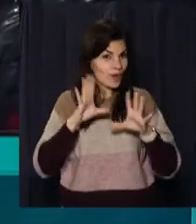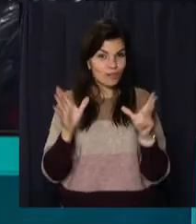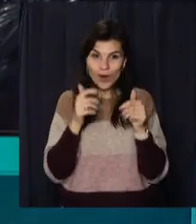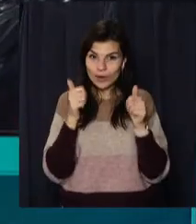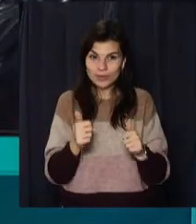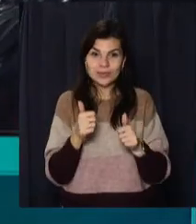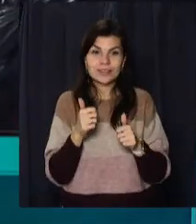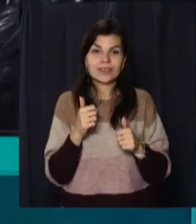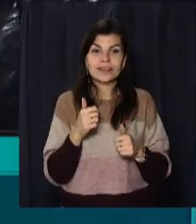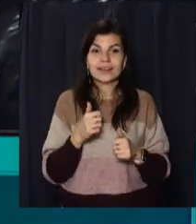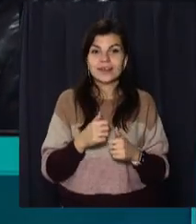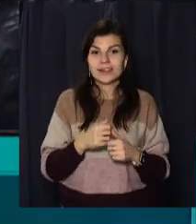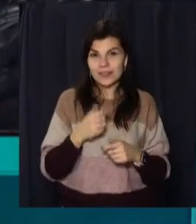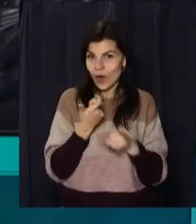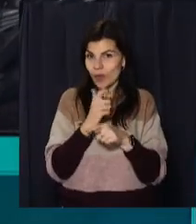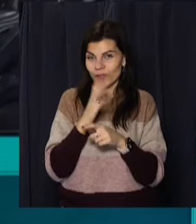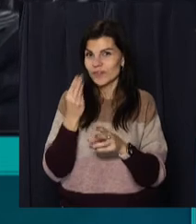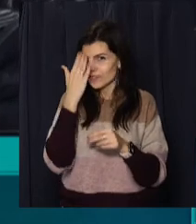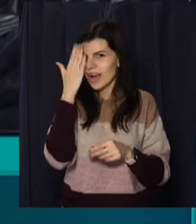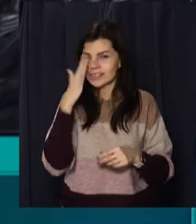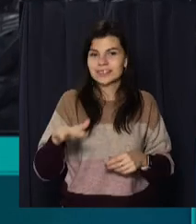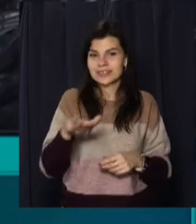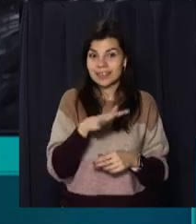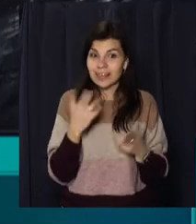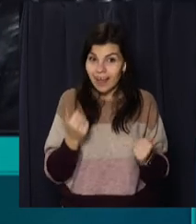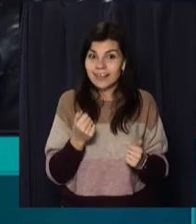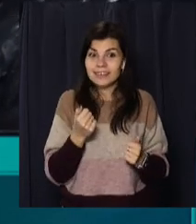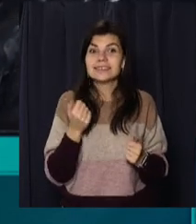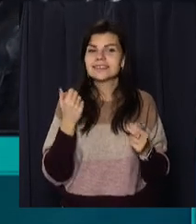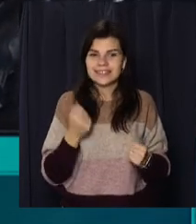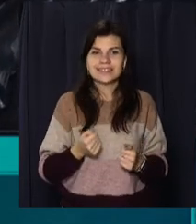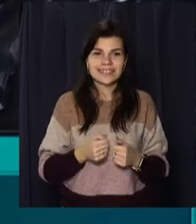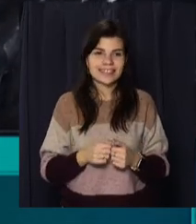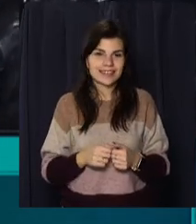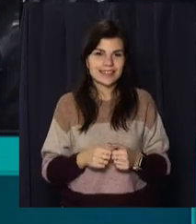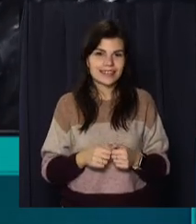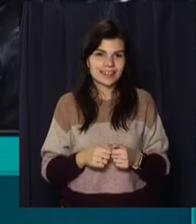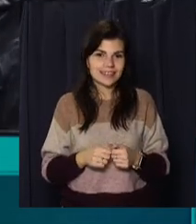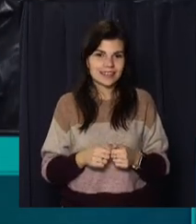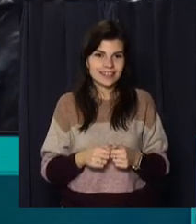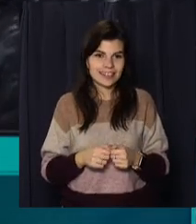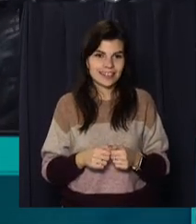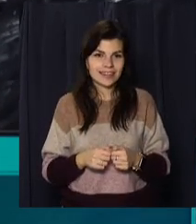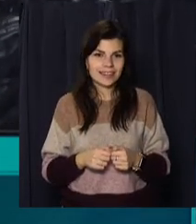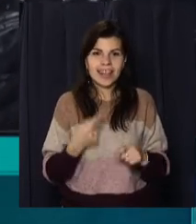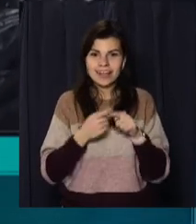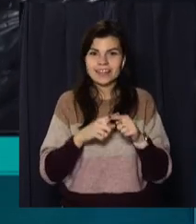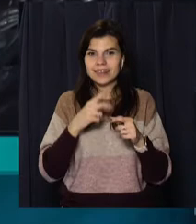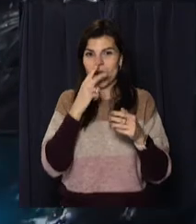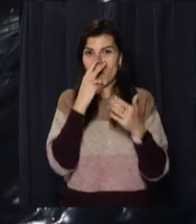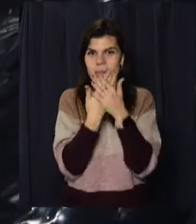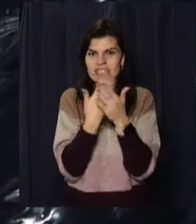погода чуть-чуть не радує, а так дуже весело. Понравилось більше всього. Вот это вот представление на